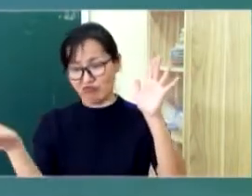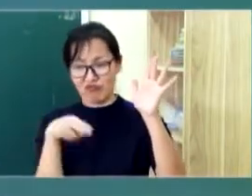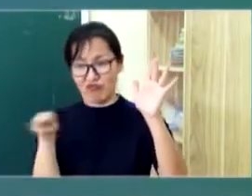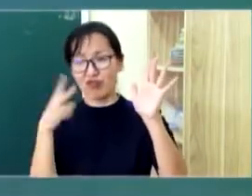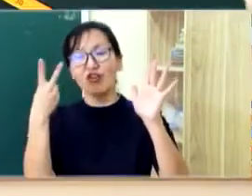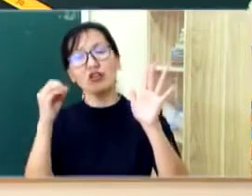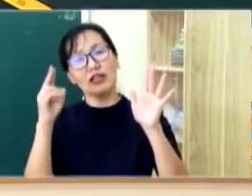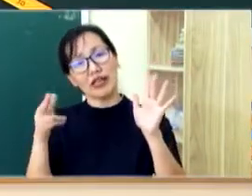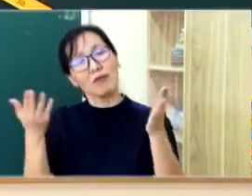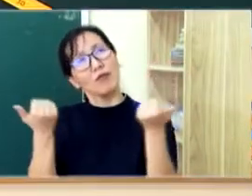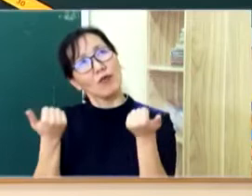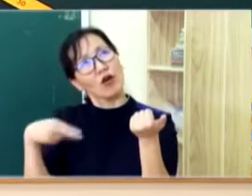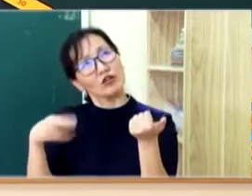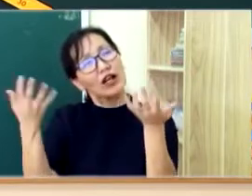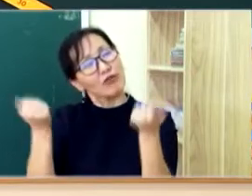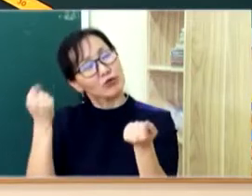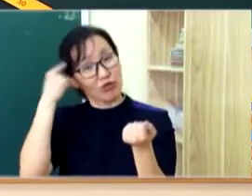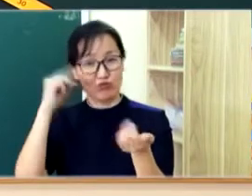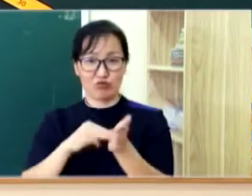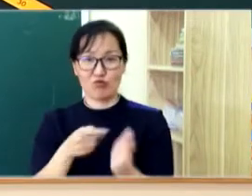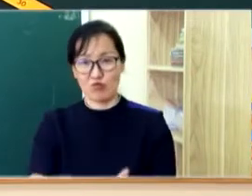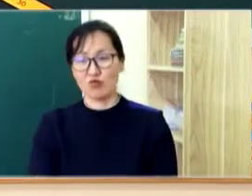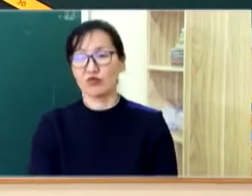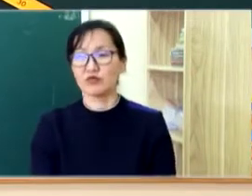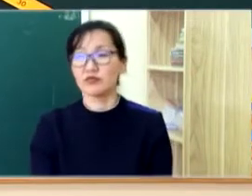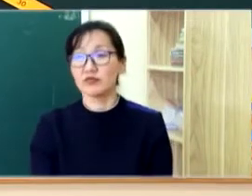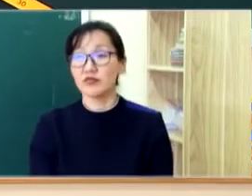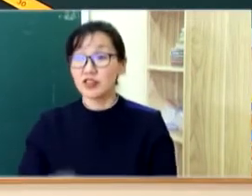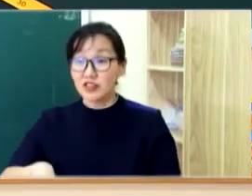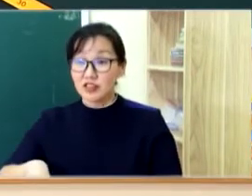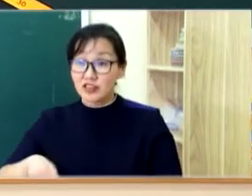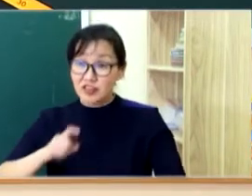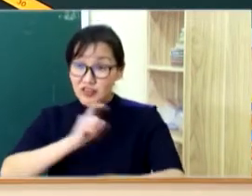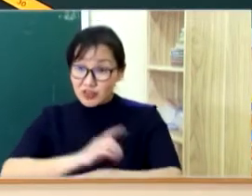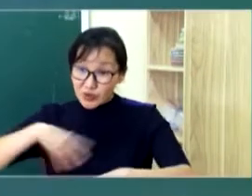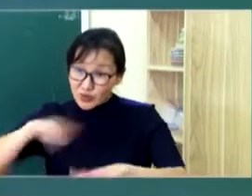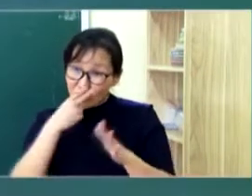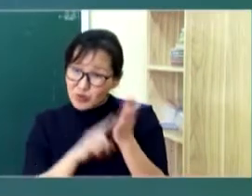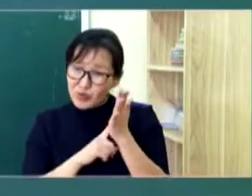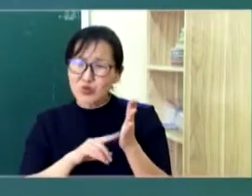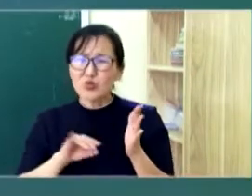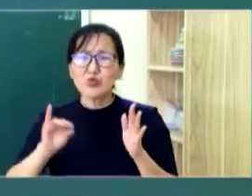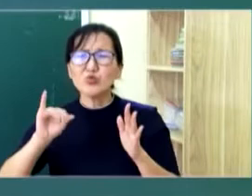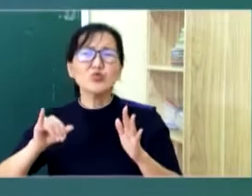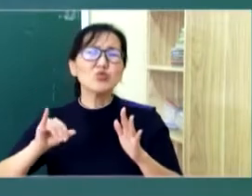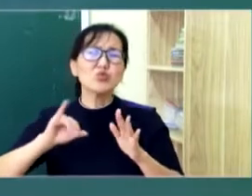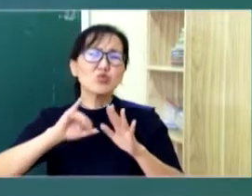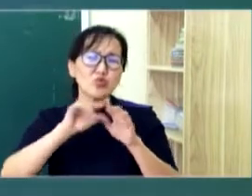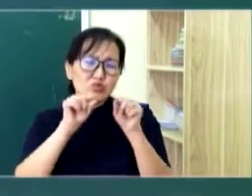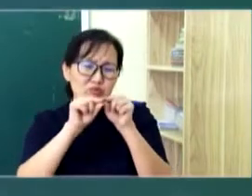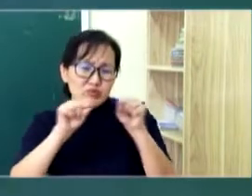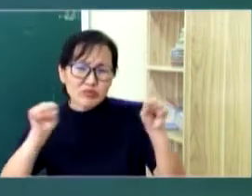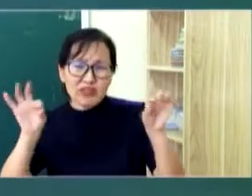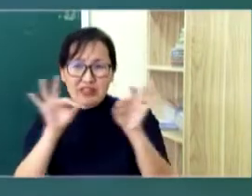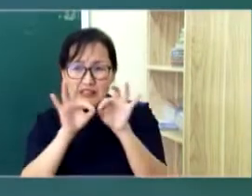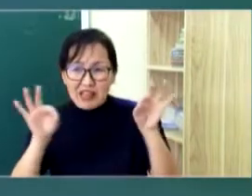бид нар энэ математикийн хичээл дээр тоомлох гэдэг хичээлээр үзээд байгаа. Тэгэхээр энэ тоомлох гэдэг маань нэмийг заавал нарийн тооцоогоор баримжаалж